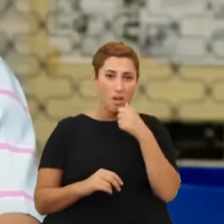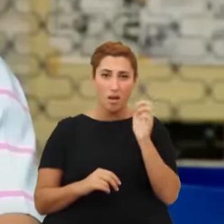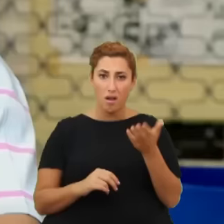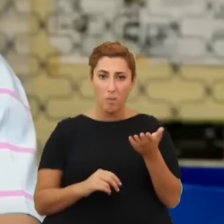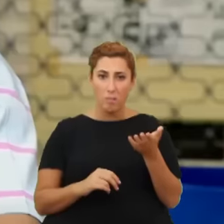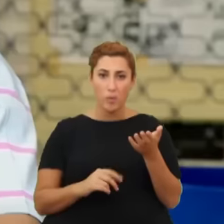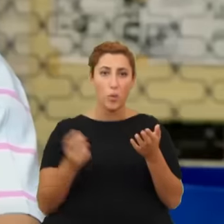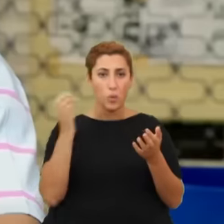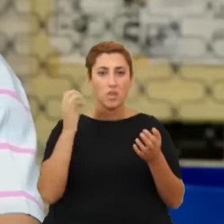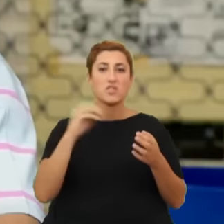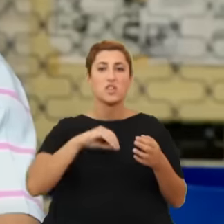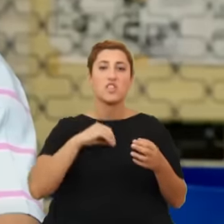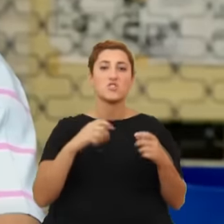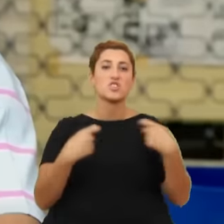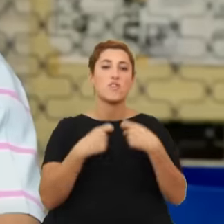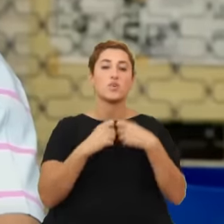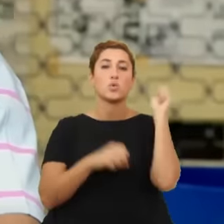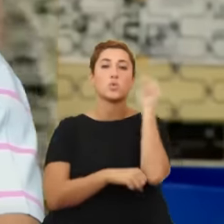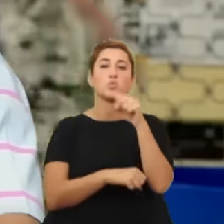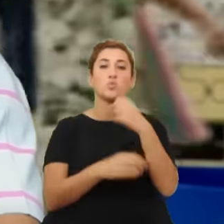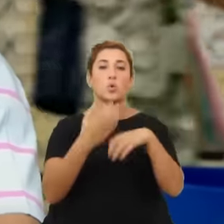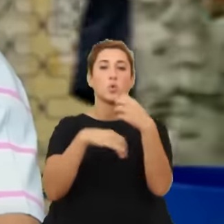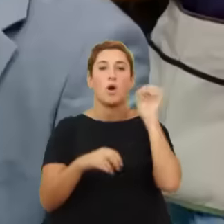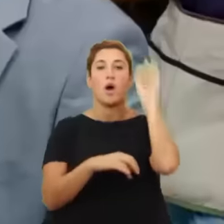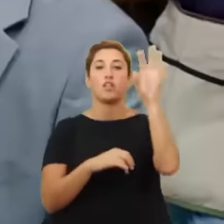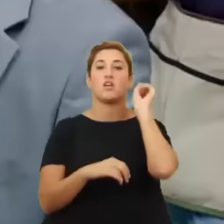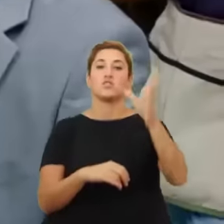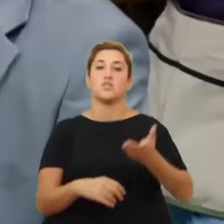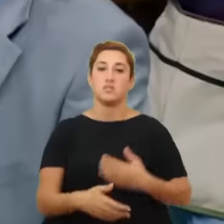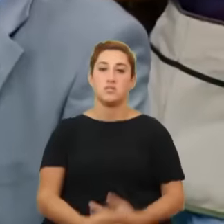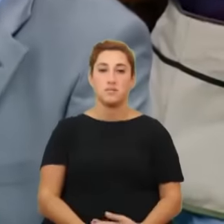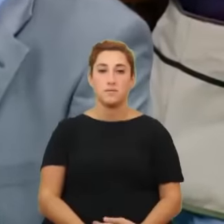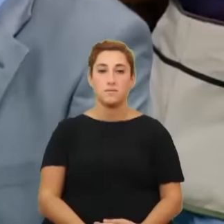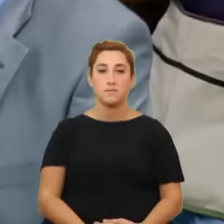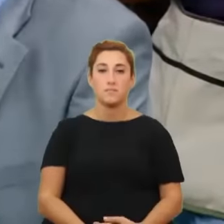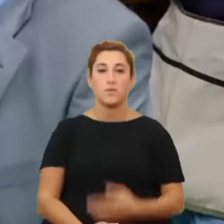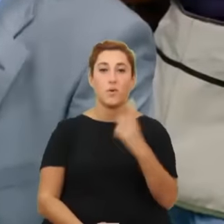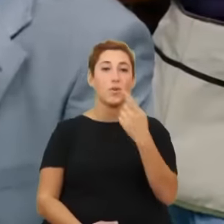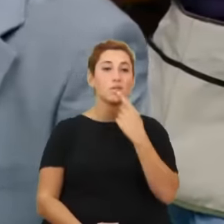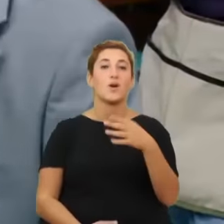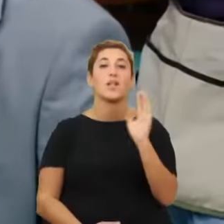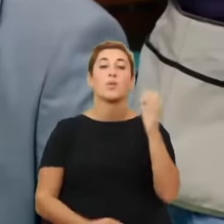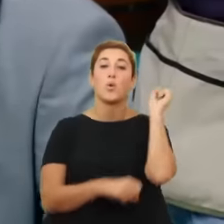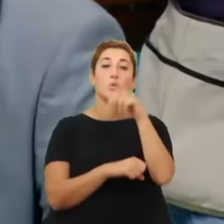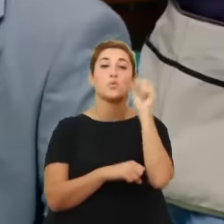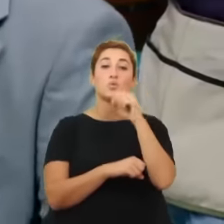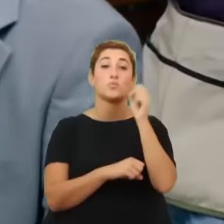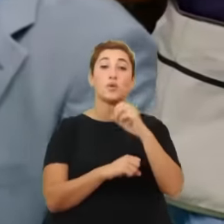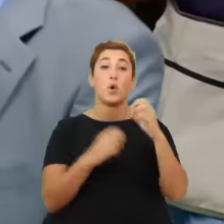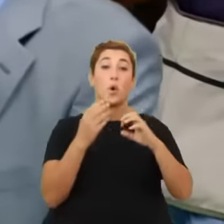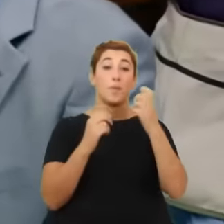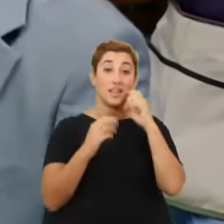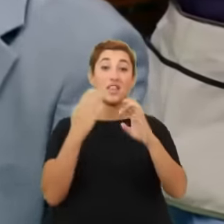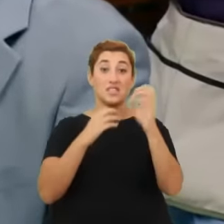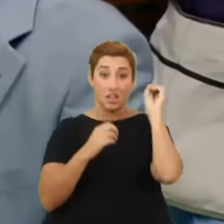ya? Duyan da zannedecek ki savaşta düşmana soyulmuş patates atılıyor. Laf mı oğlum seninkisi? Düşmana patates atacaksan